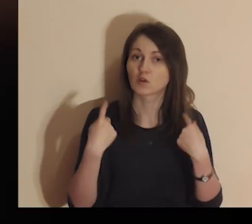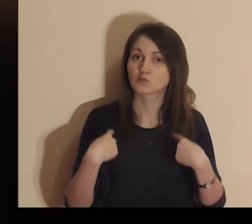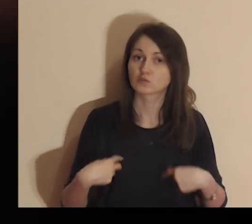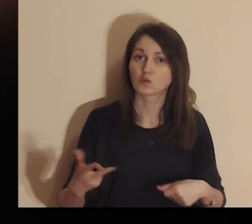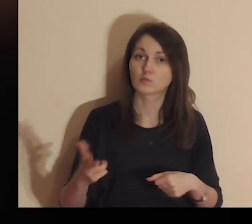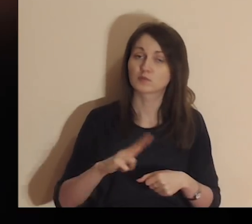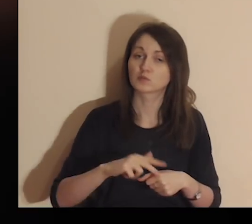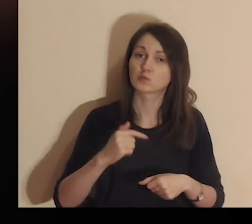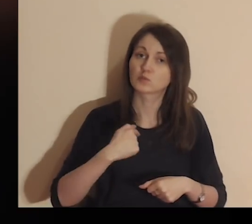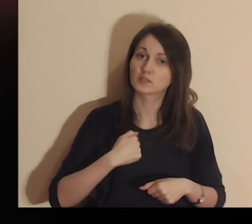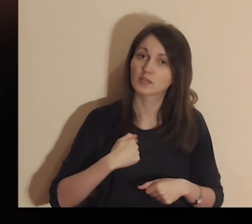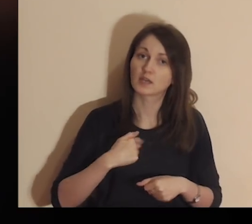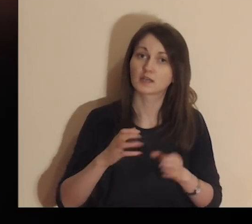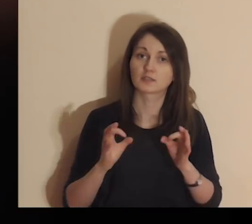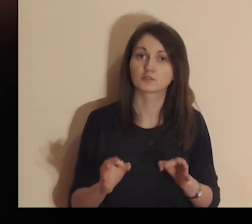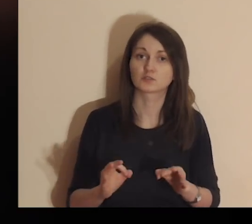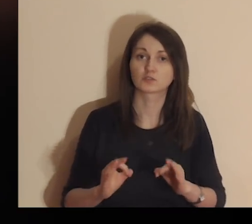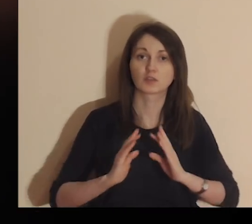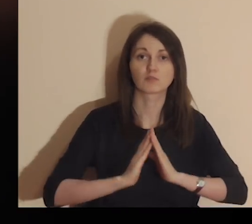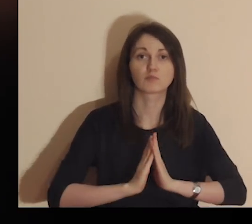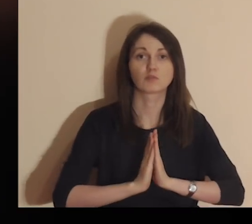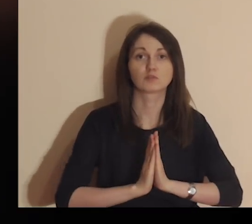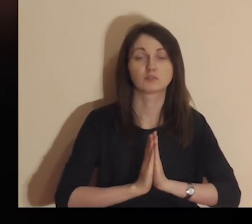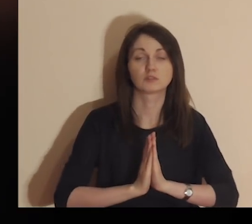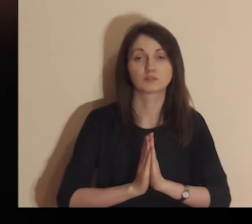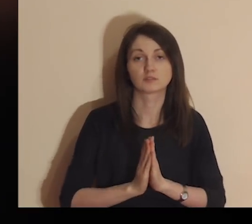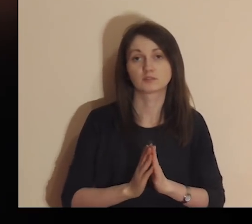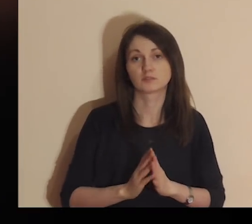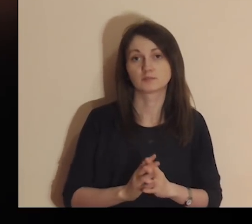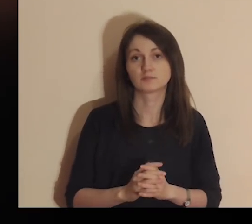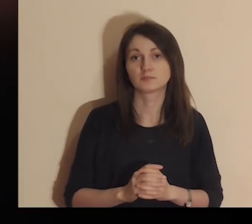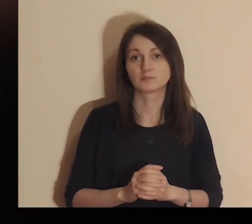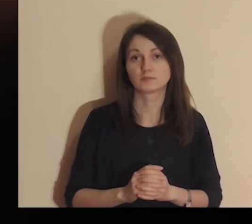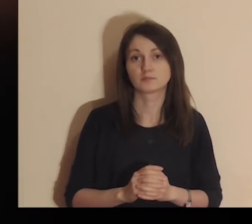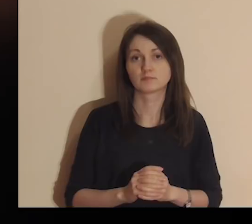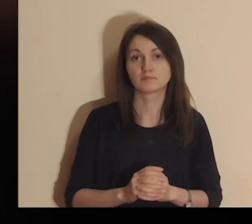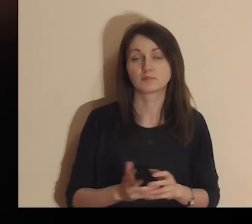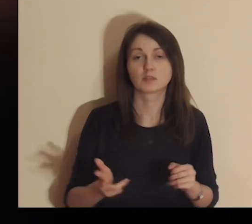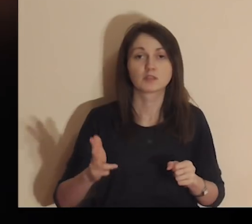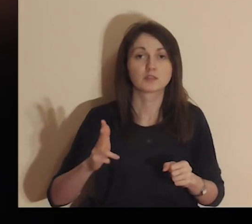Proszę Cię, Panie, teraz za tą osobę, za którą ja dzisiaj się modlę.